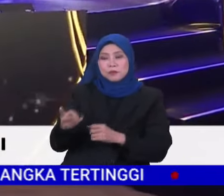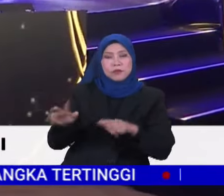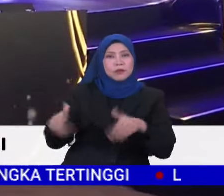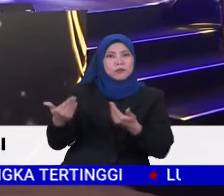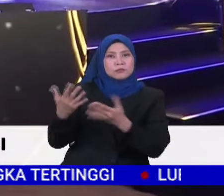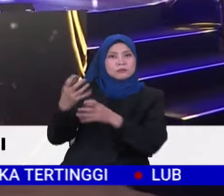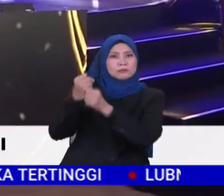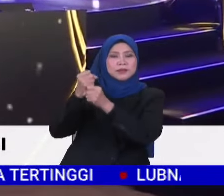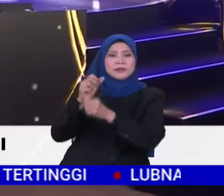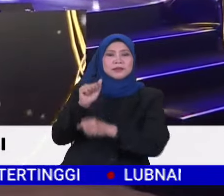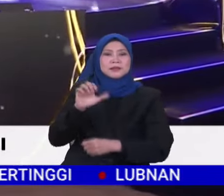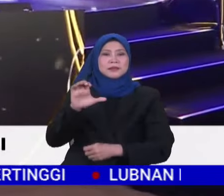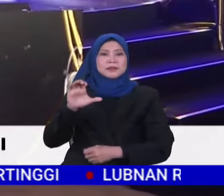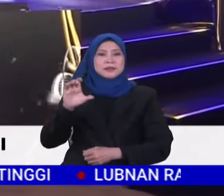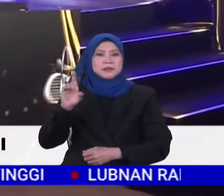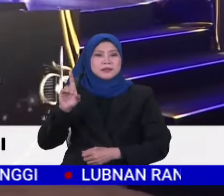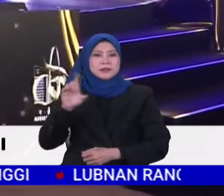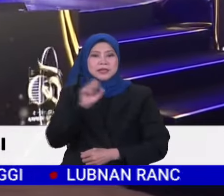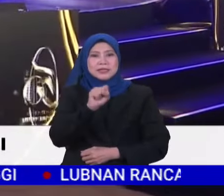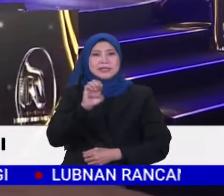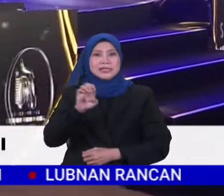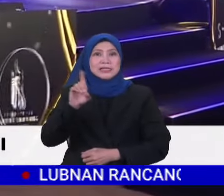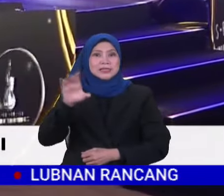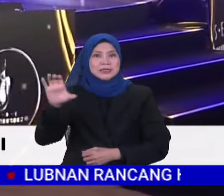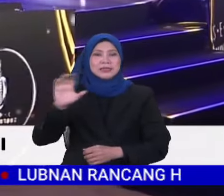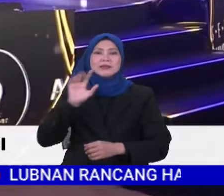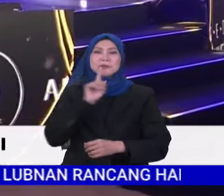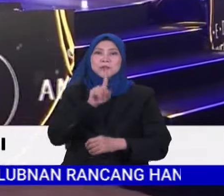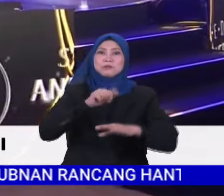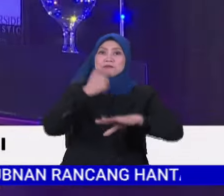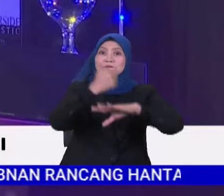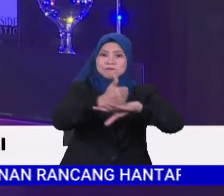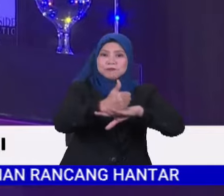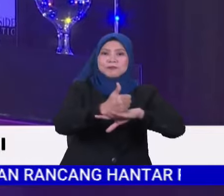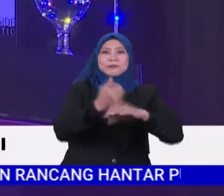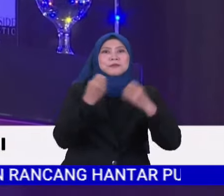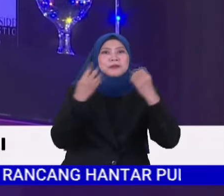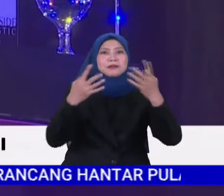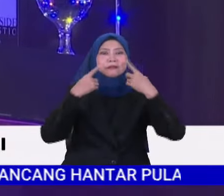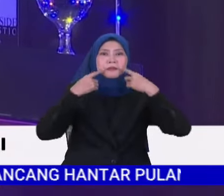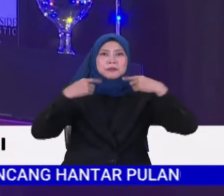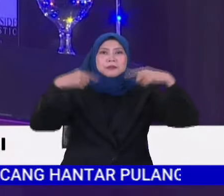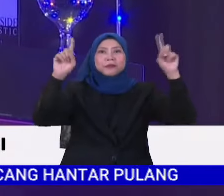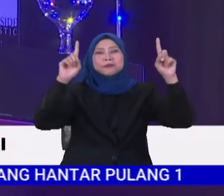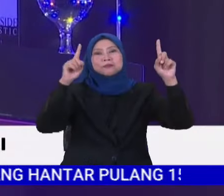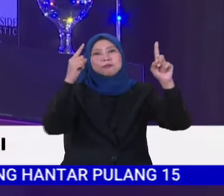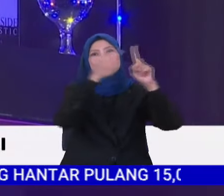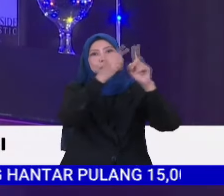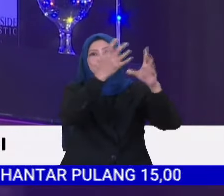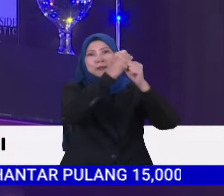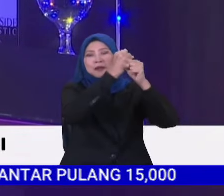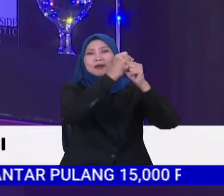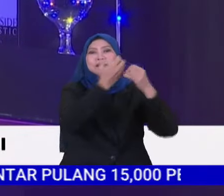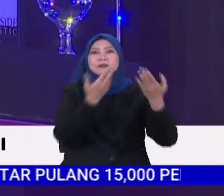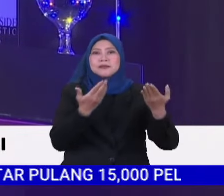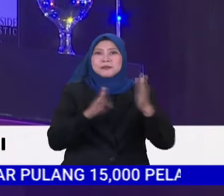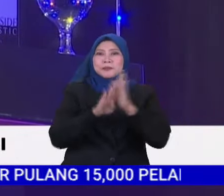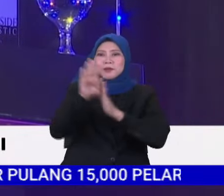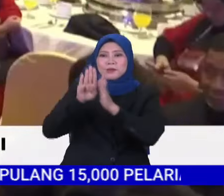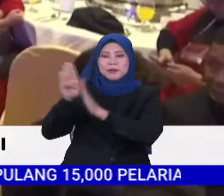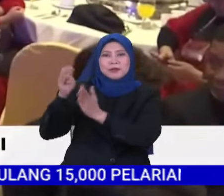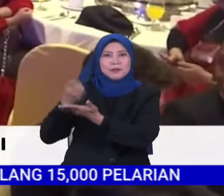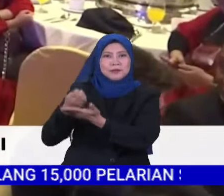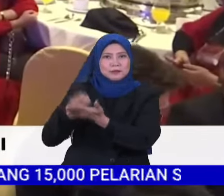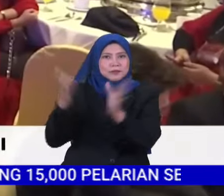kepada pencapaian STDC sejak 50 tahun penemuannya berbagai kejayaan telah dicapai yang menyumbang kepada pembangunan